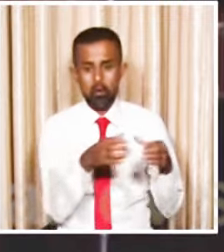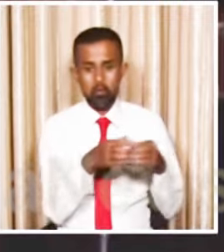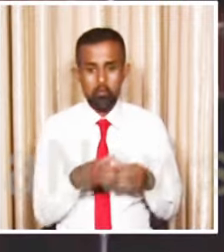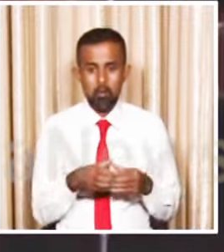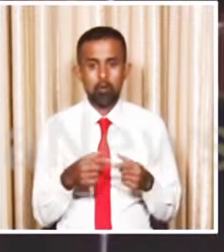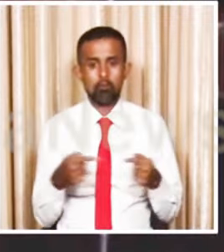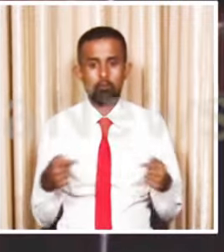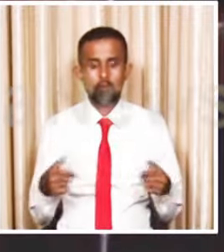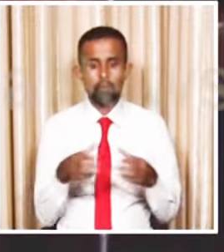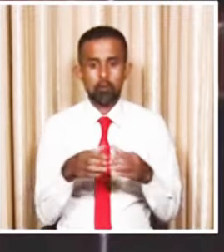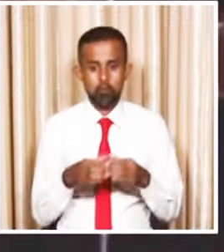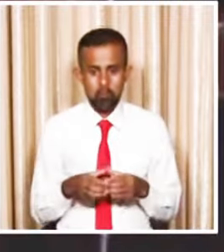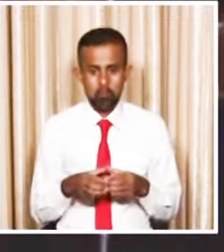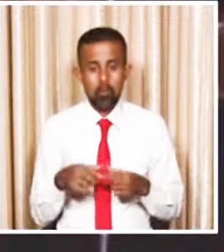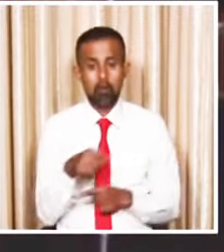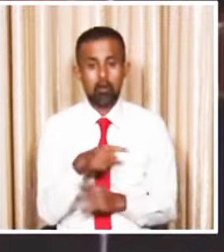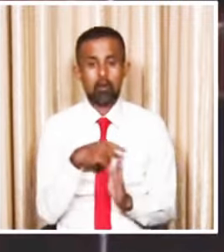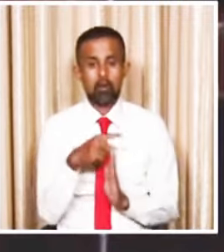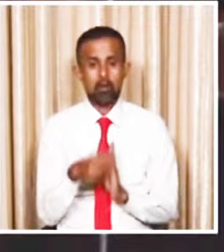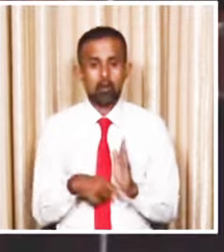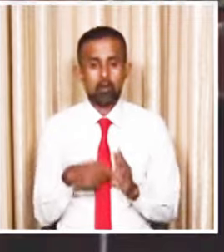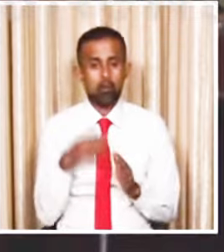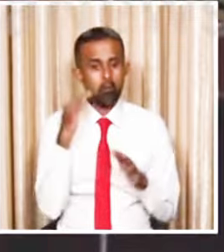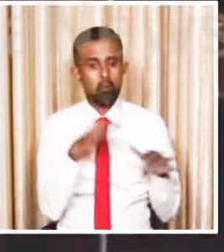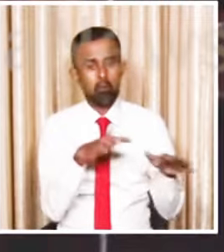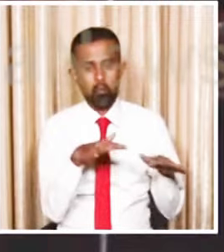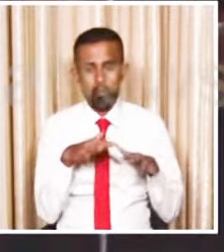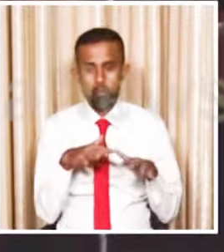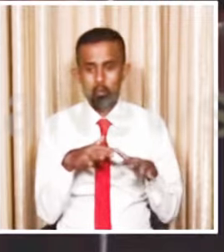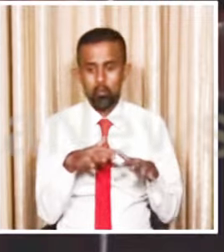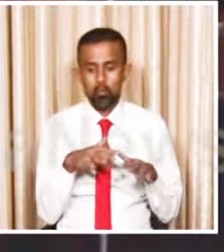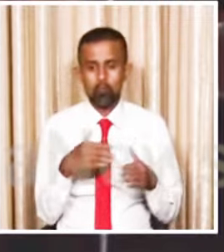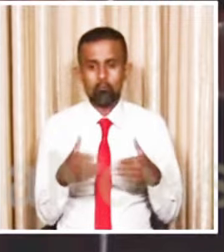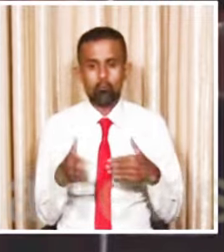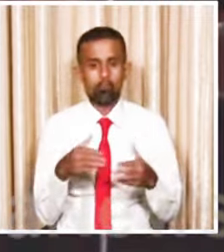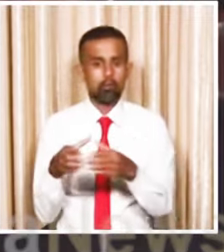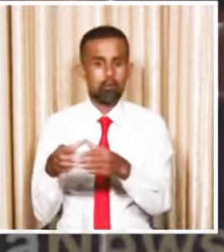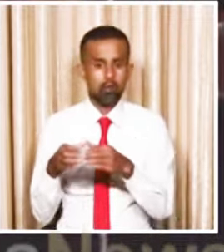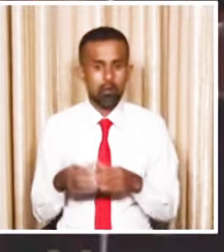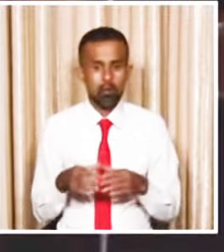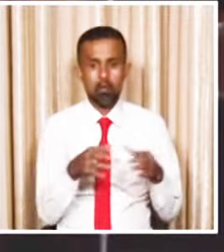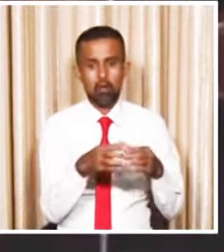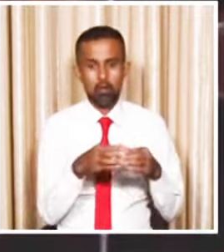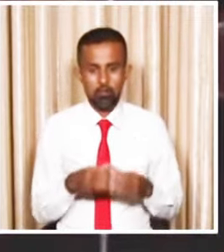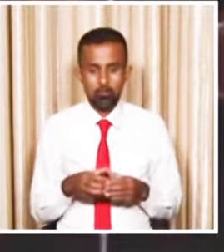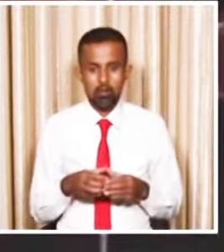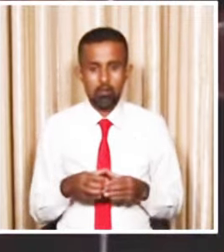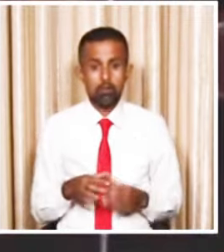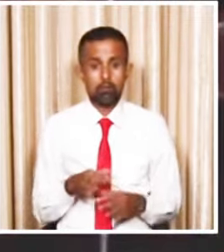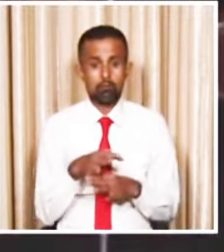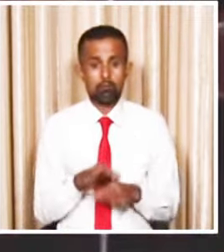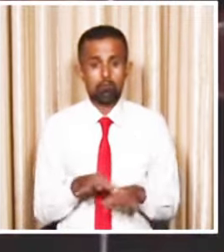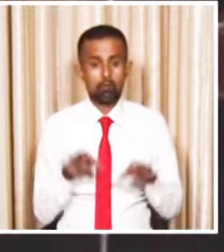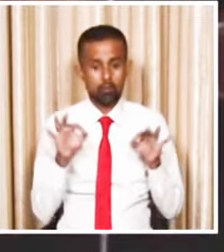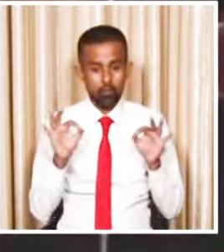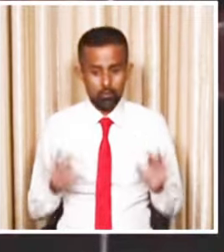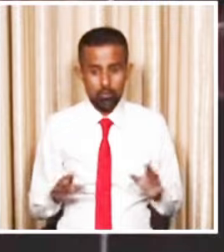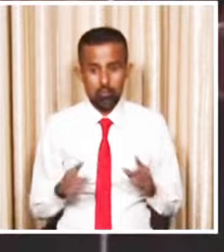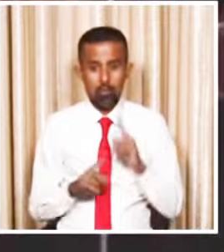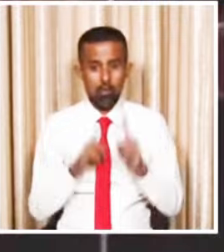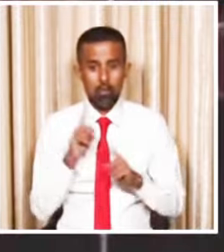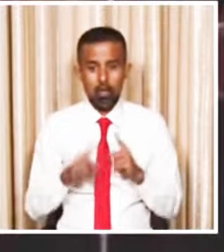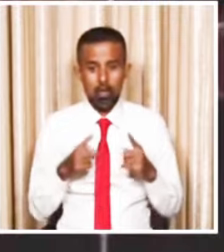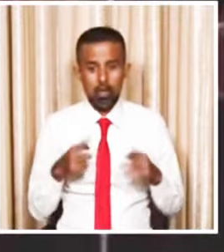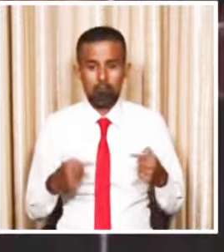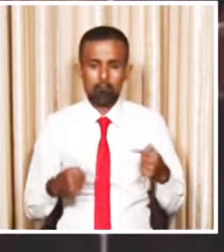විපක්ෂ සියලු දෙනා මේ රටේ තියෙන පොදු ජනතාව විවිධ කණ්ඩායම් ඒකරාශී කරලා යම්කිසි විද්‍යාත්මක ක්‍රමවේදයකට සාකච්ඡා කරලා